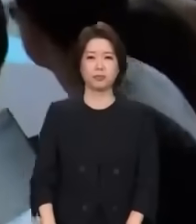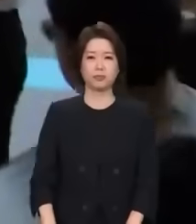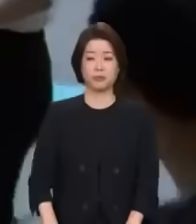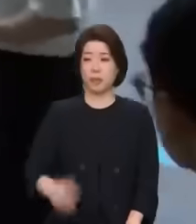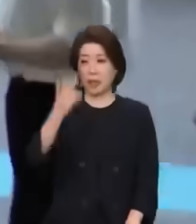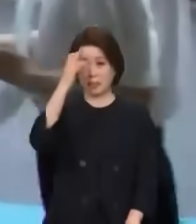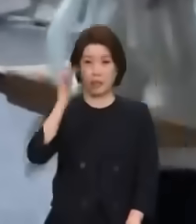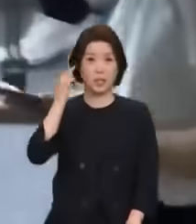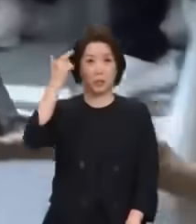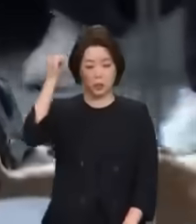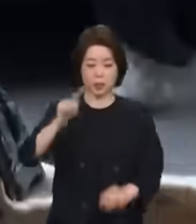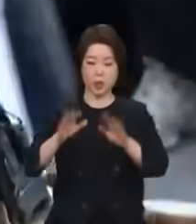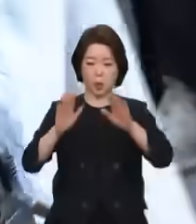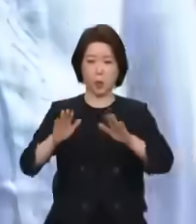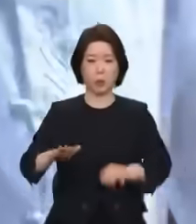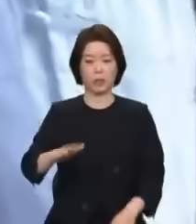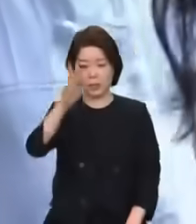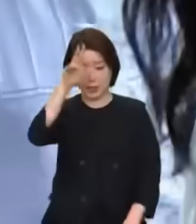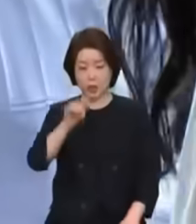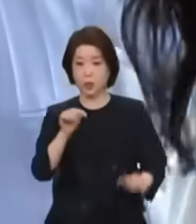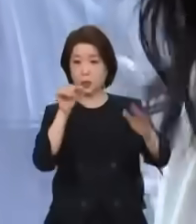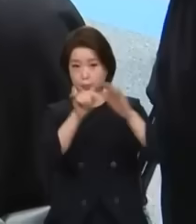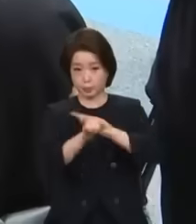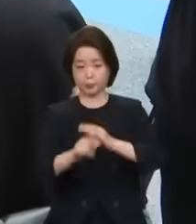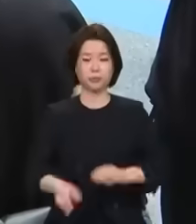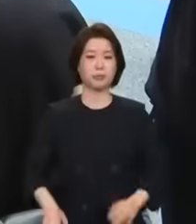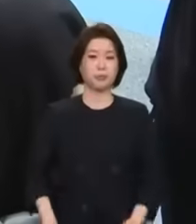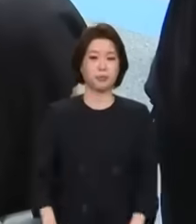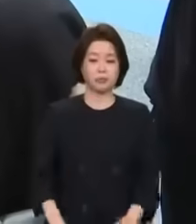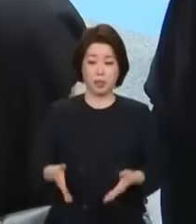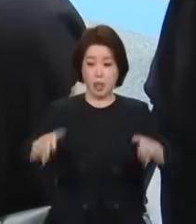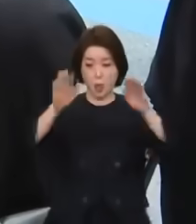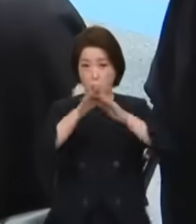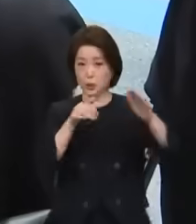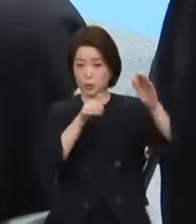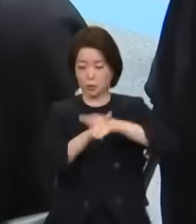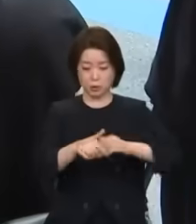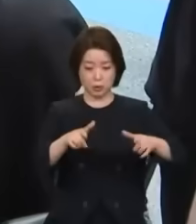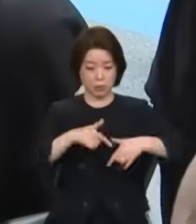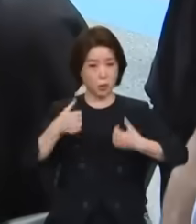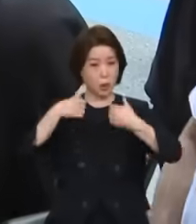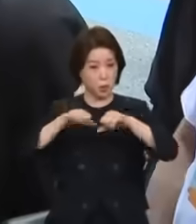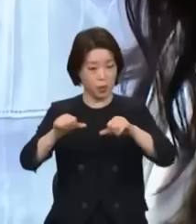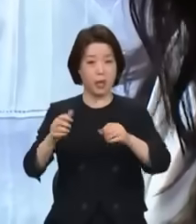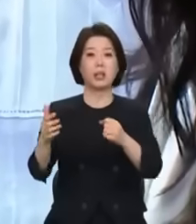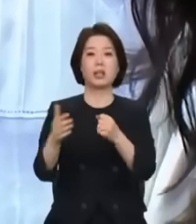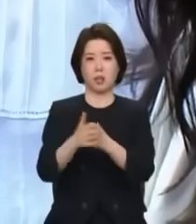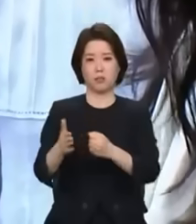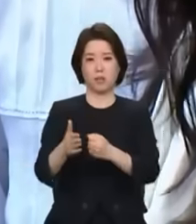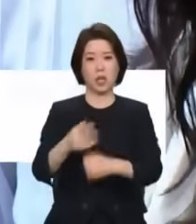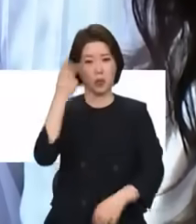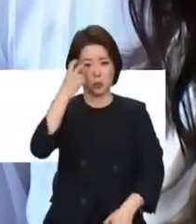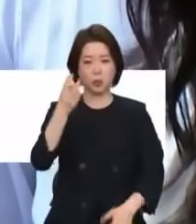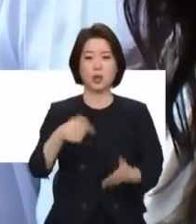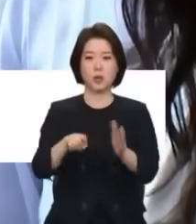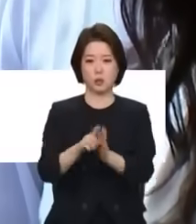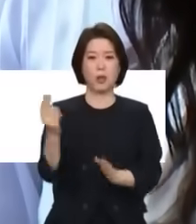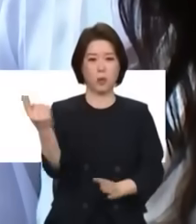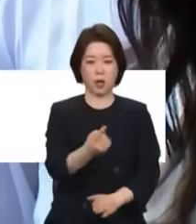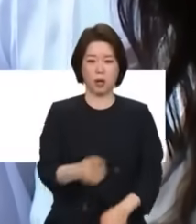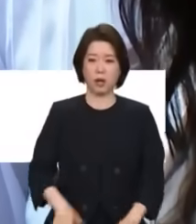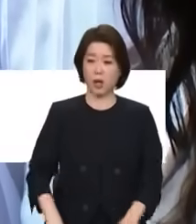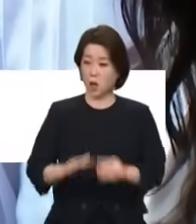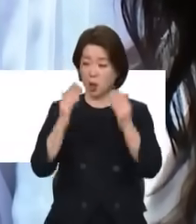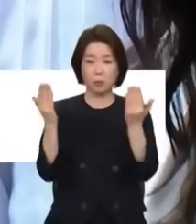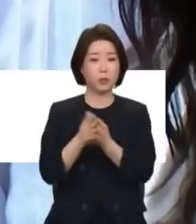최재형 목사가 오늘 경찰에 나왔습니다. 건조물 침입과 명예훼손 혐의 등 때문입니다. 모든 것은